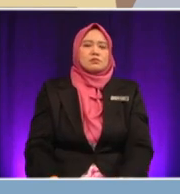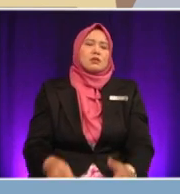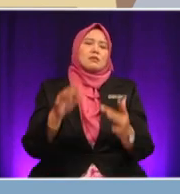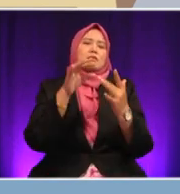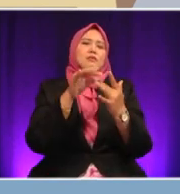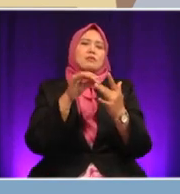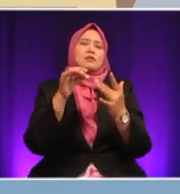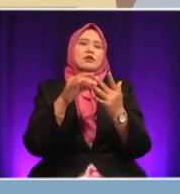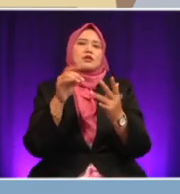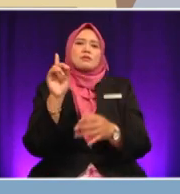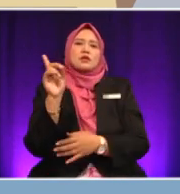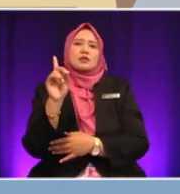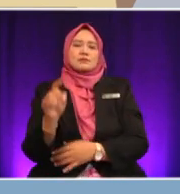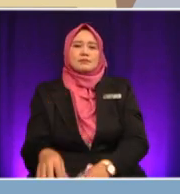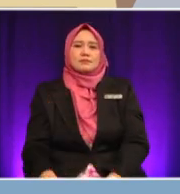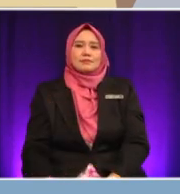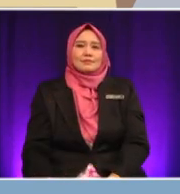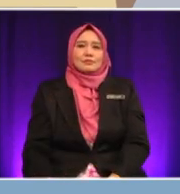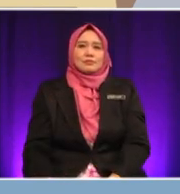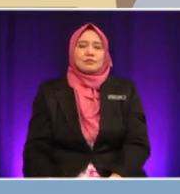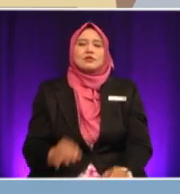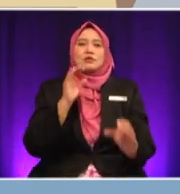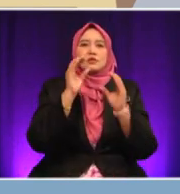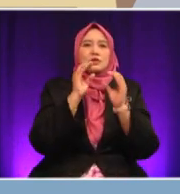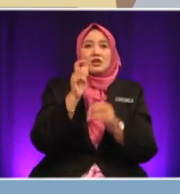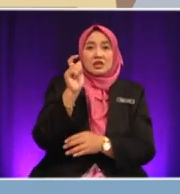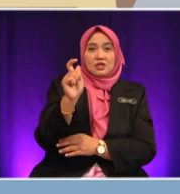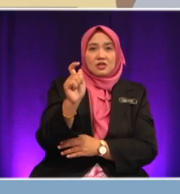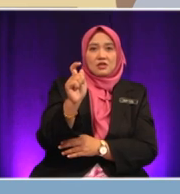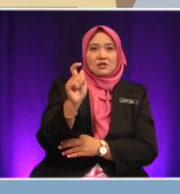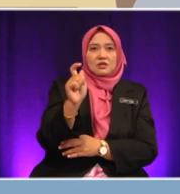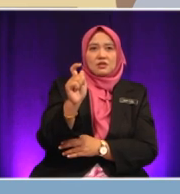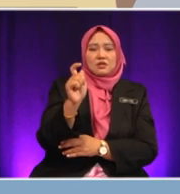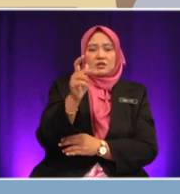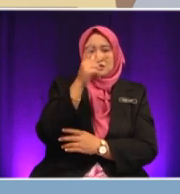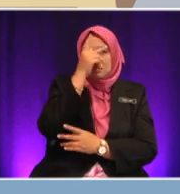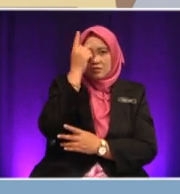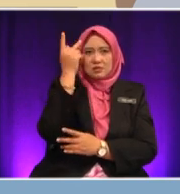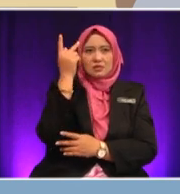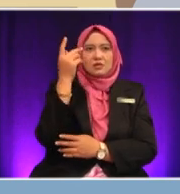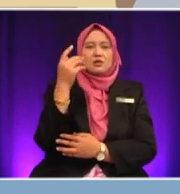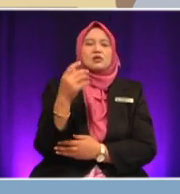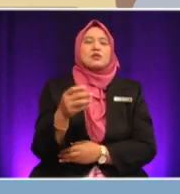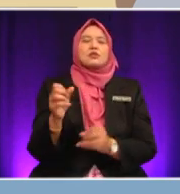negara x mempunyai pengubuhan undang-undang yang mampu menjamin keselamatan